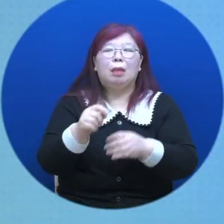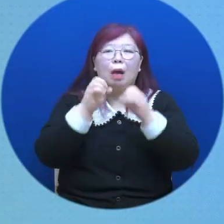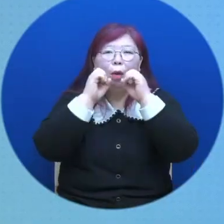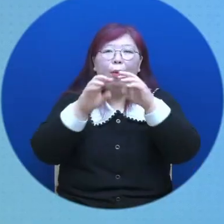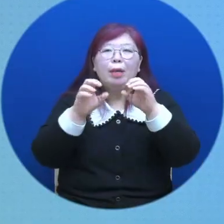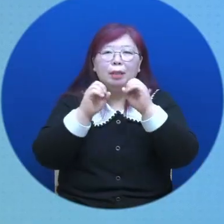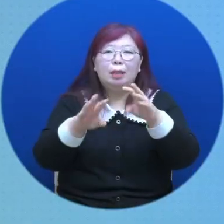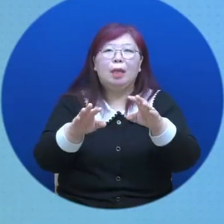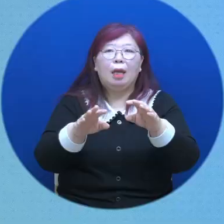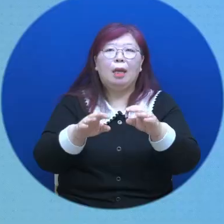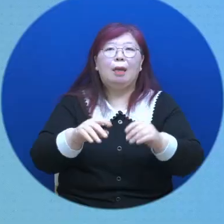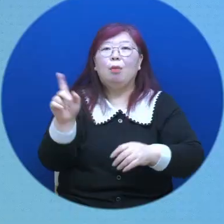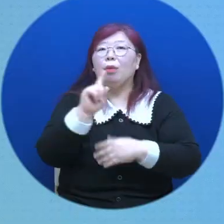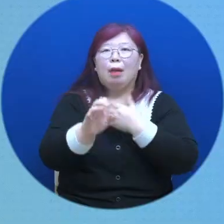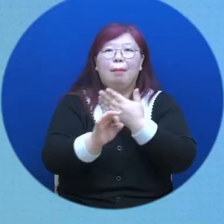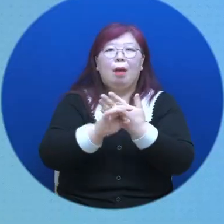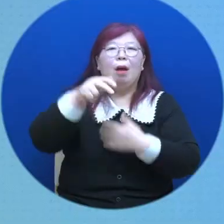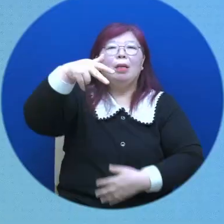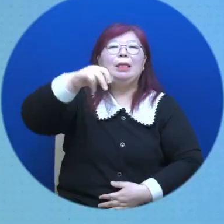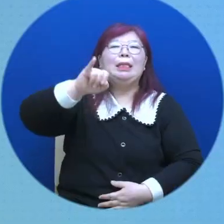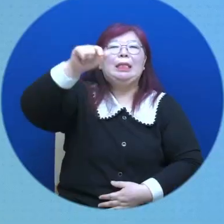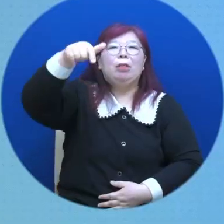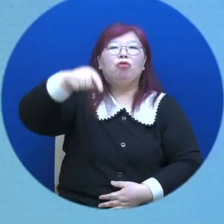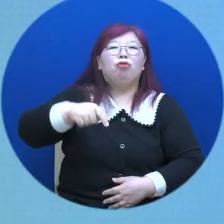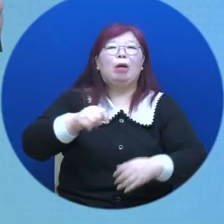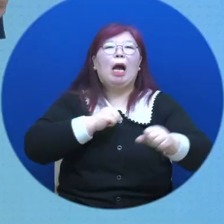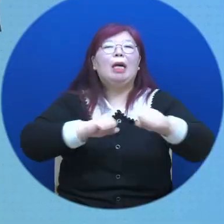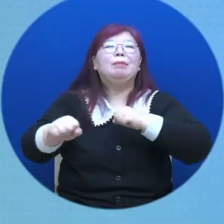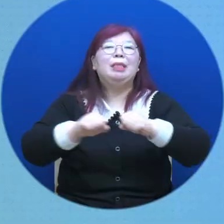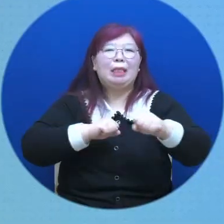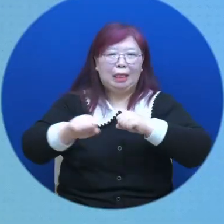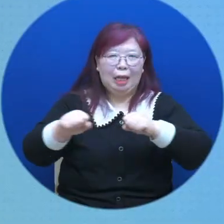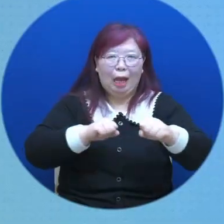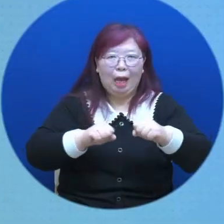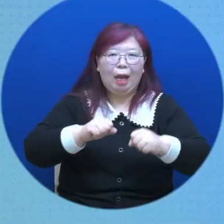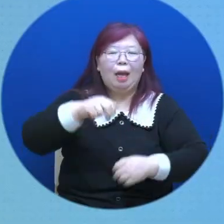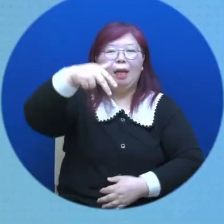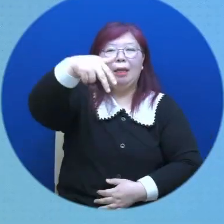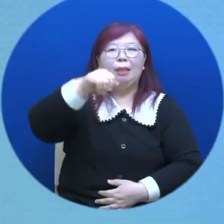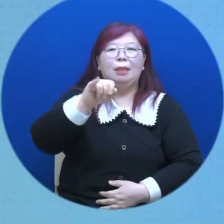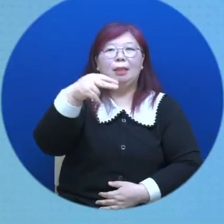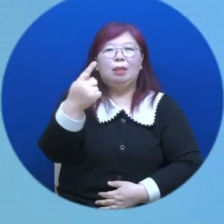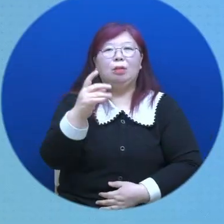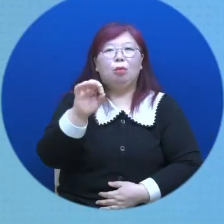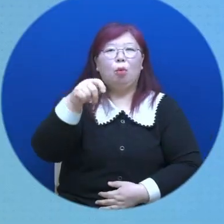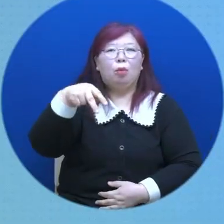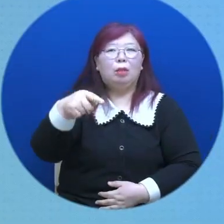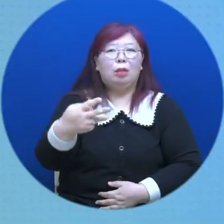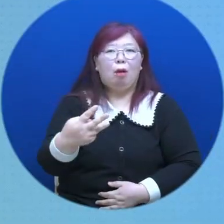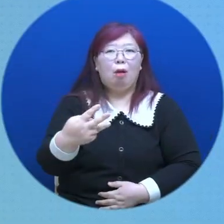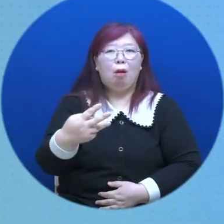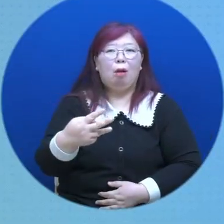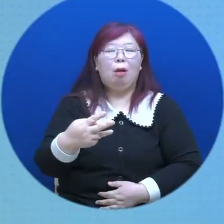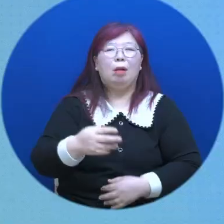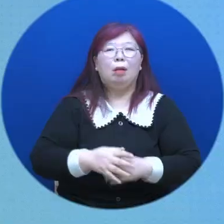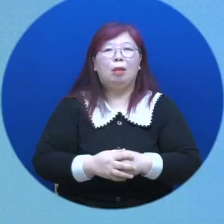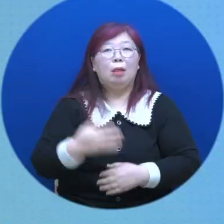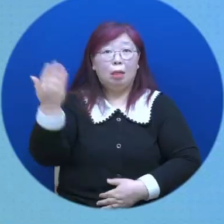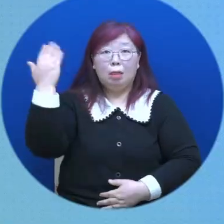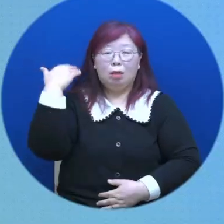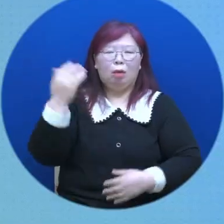것이 지구가 움직인다, 지동설을 말했다는 거예요. 그의 사고